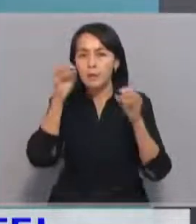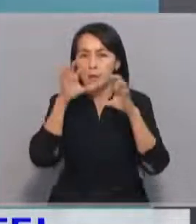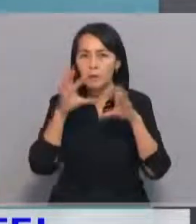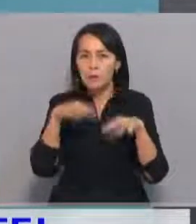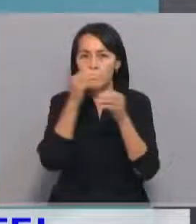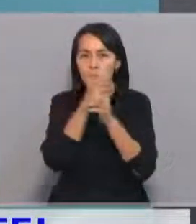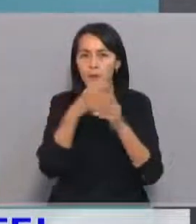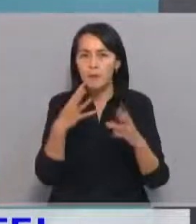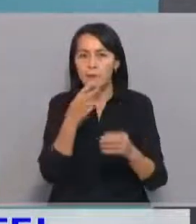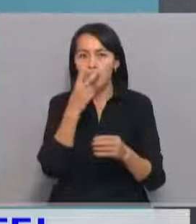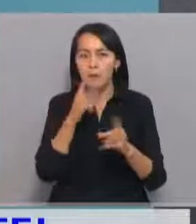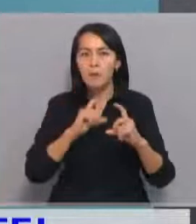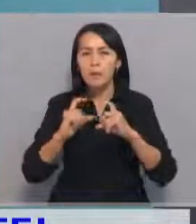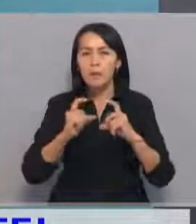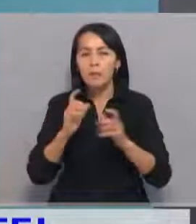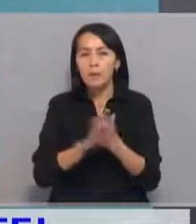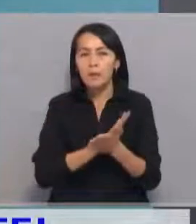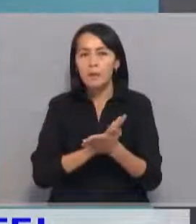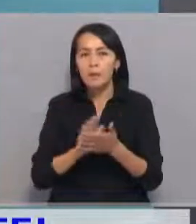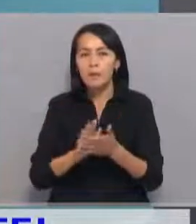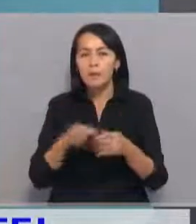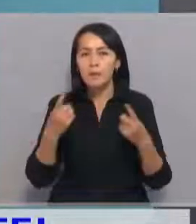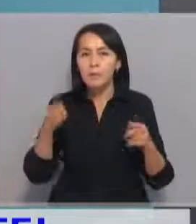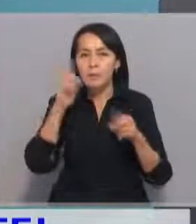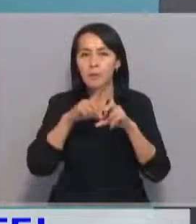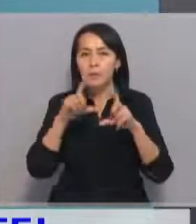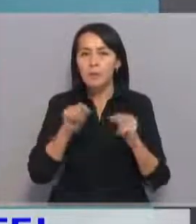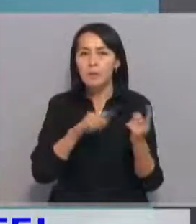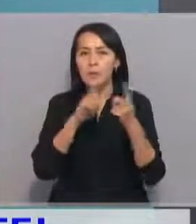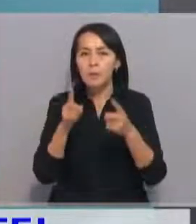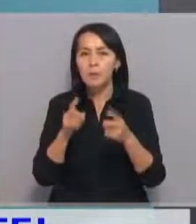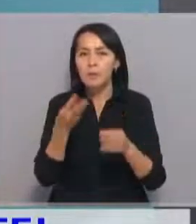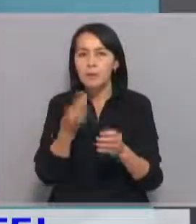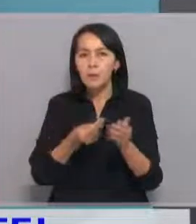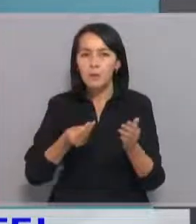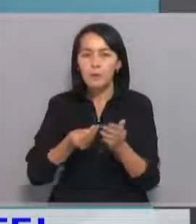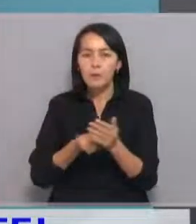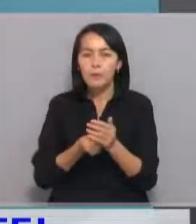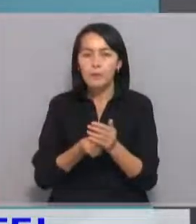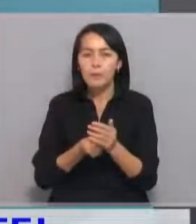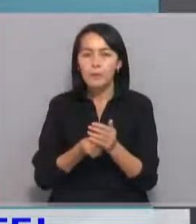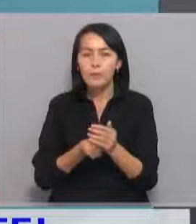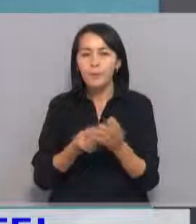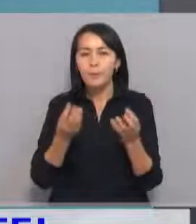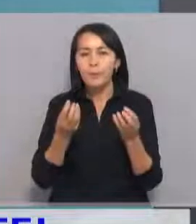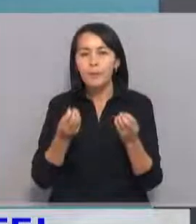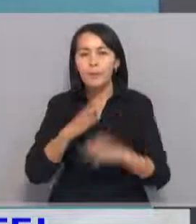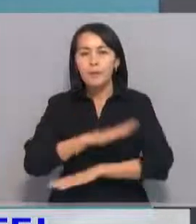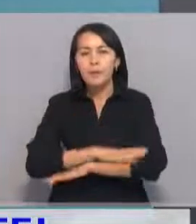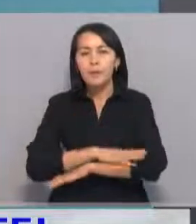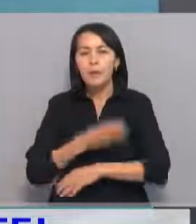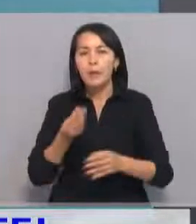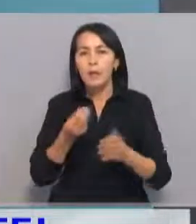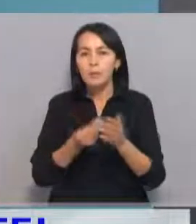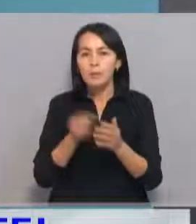қарайды. Шахматтар тегін. Басқа мектепке барсаңыз, басқа жерге барсаңыз, жаңағы қосалқы мектепте жаңағы сабақтардың бәрі ақылы